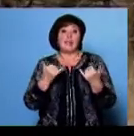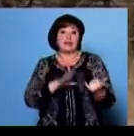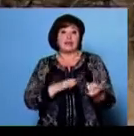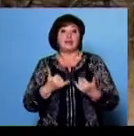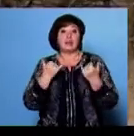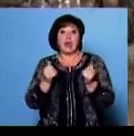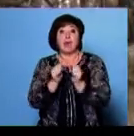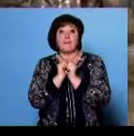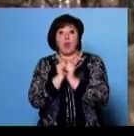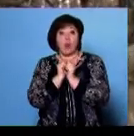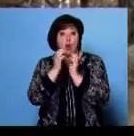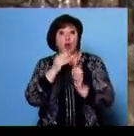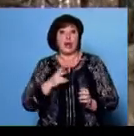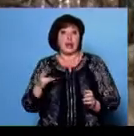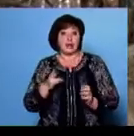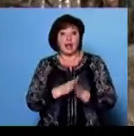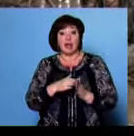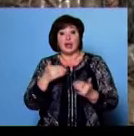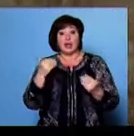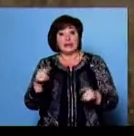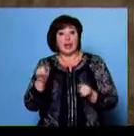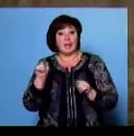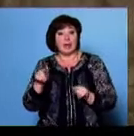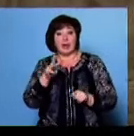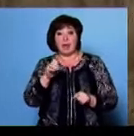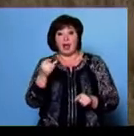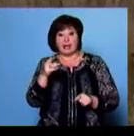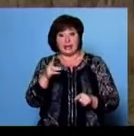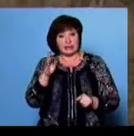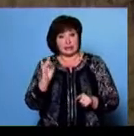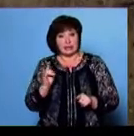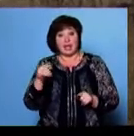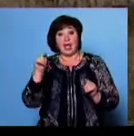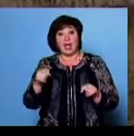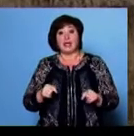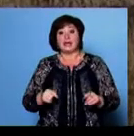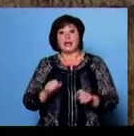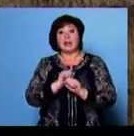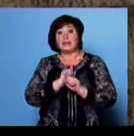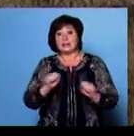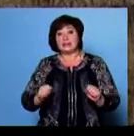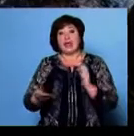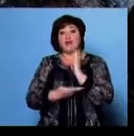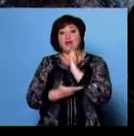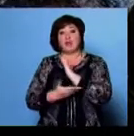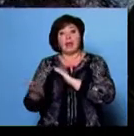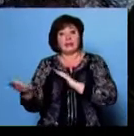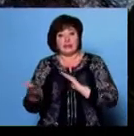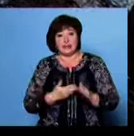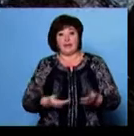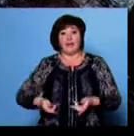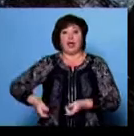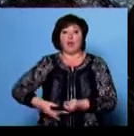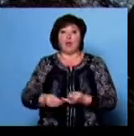даже сохранились редкие реликтовые деревья. 3 года назад сотрудники Удмуртского госуниверситета провели здесь исследовательскую